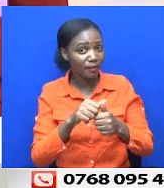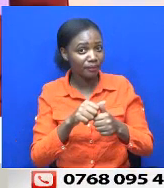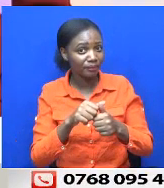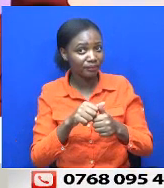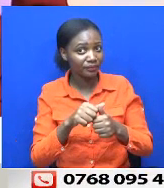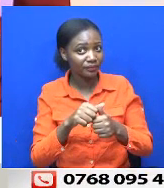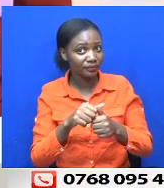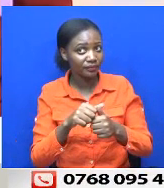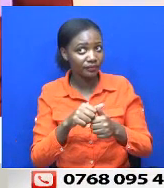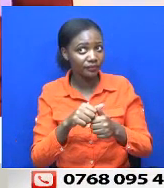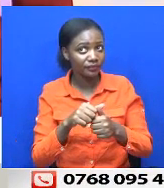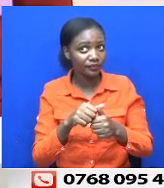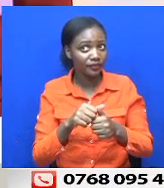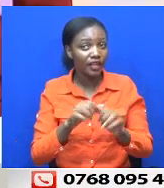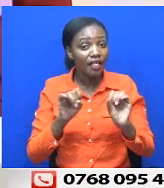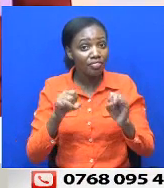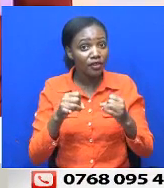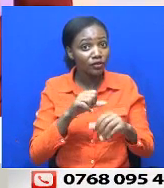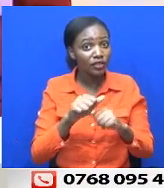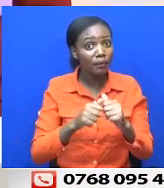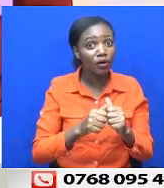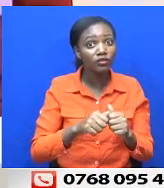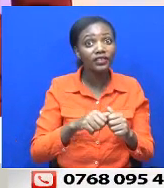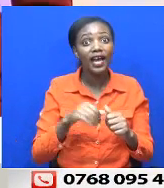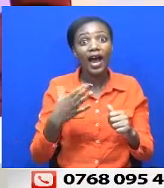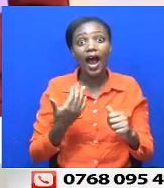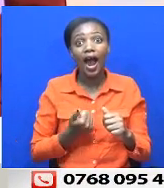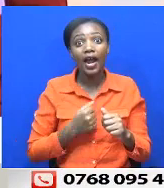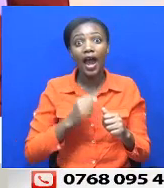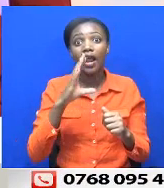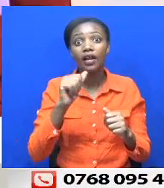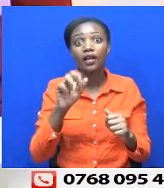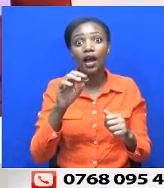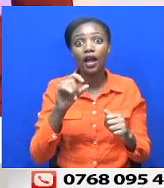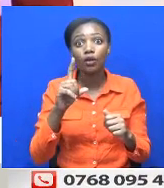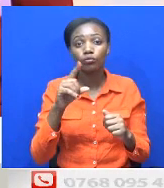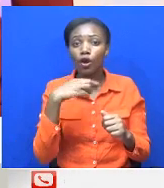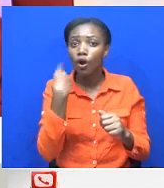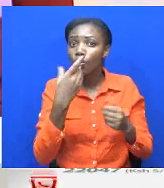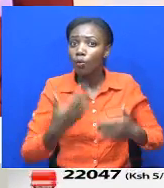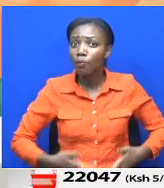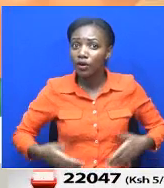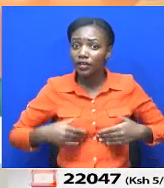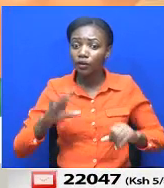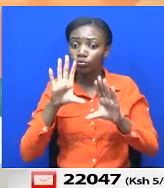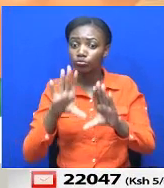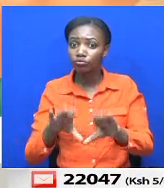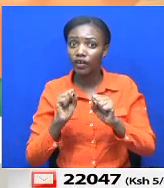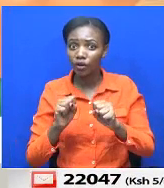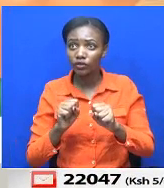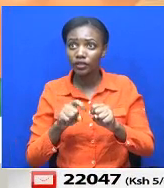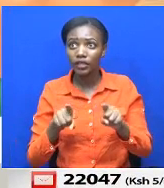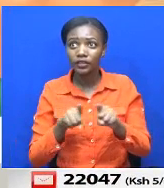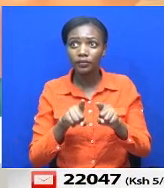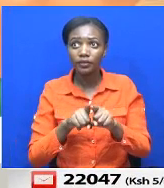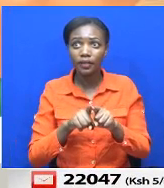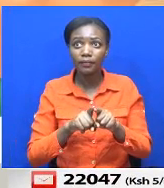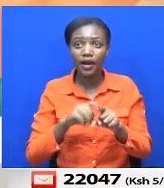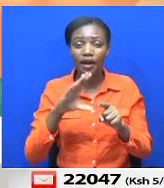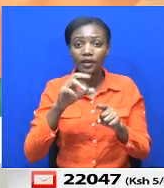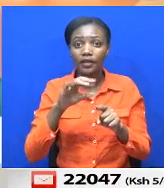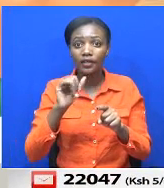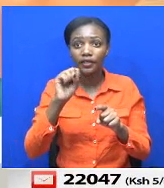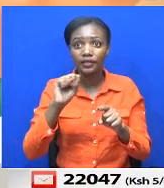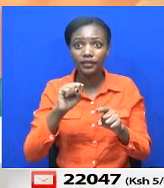Ngumu ambaye alikuwa msichana katika chuo cha KMTC ambaye mwili wake ulipatikana pamoja na mwili wa Chris Msando msituni